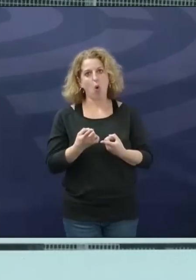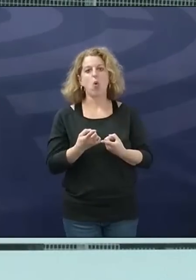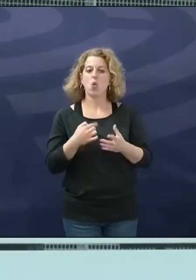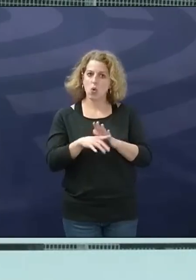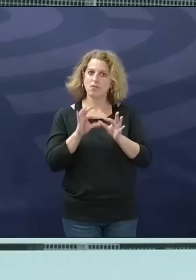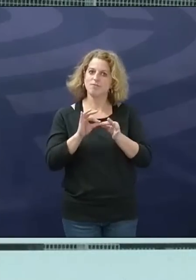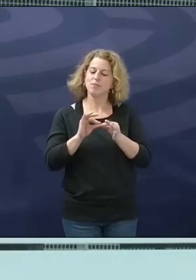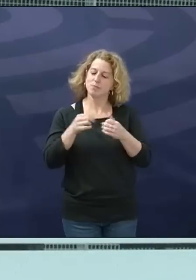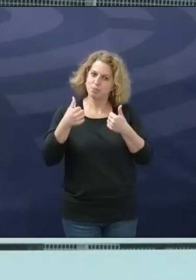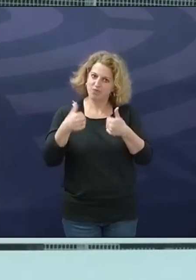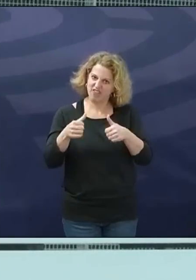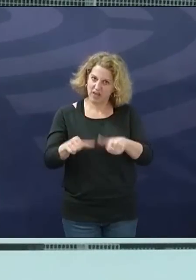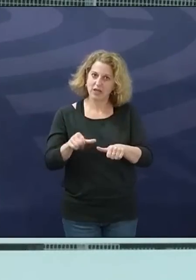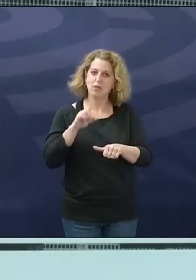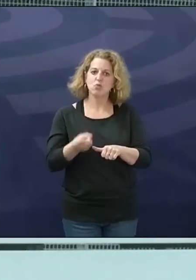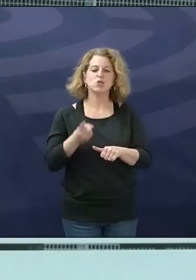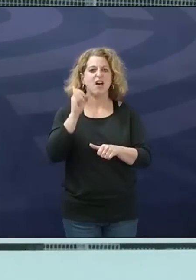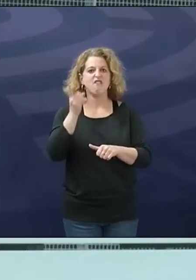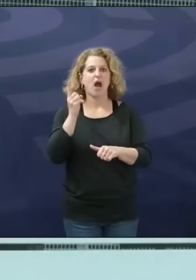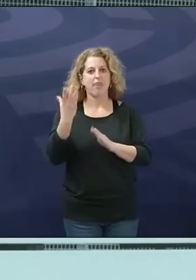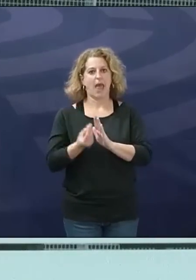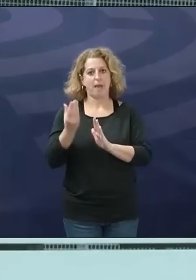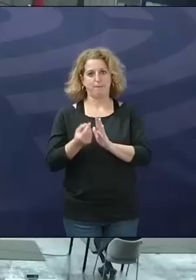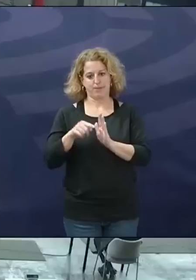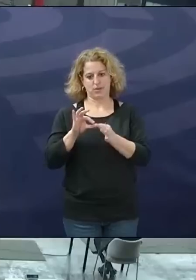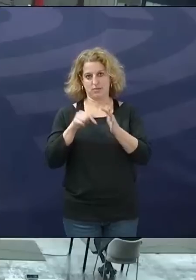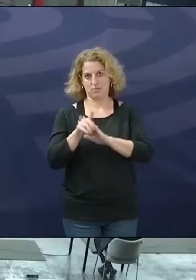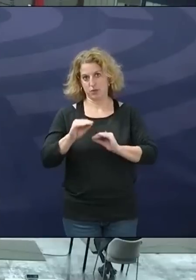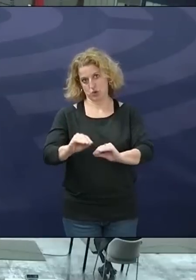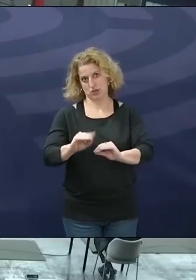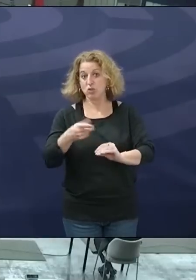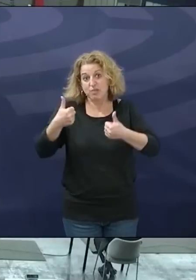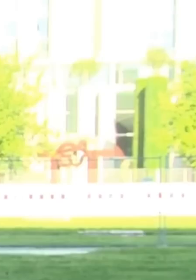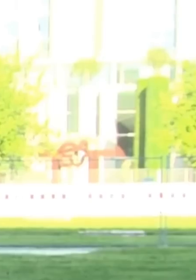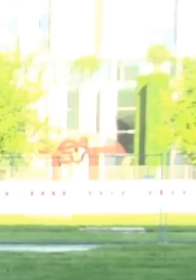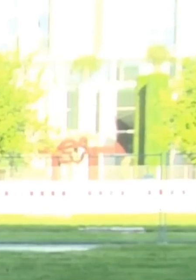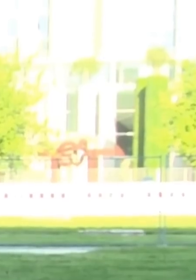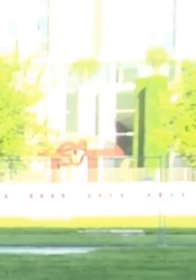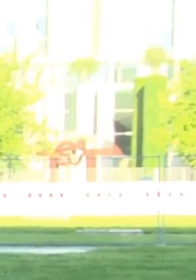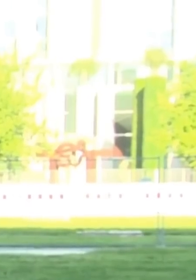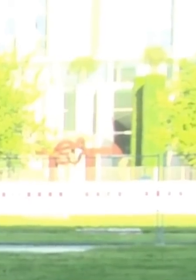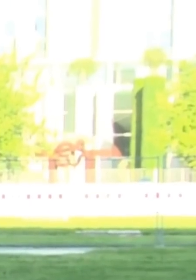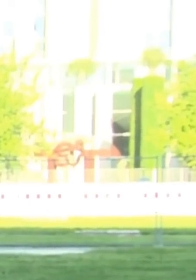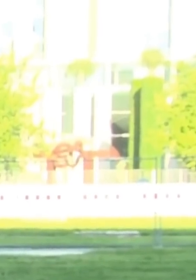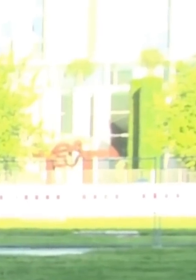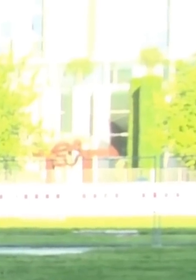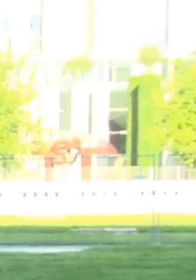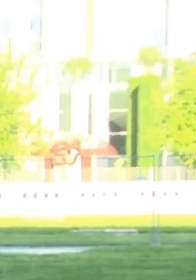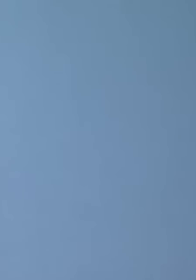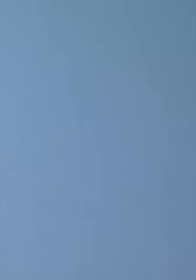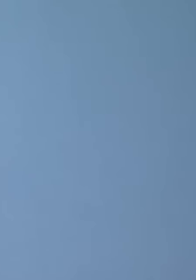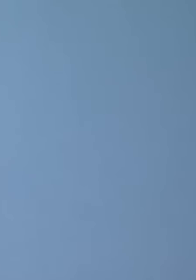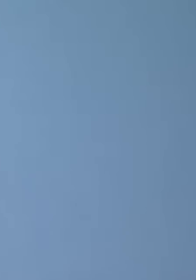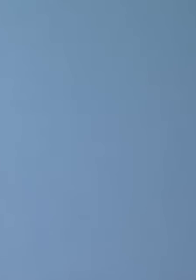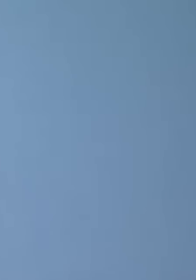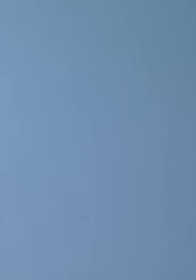dazu verpflichten, sich die Corona-Warn-App runterzuladen. Meine Damen und Herren, es muss zur Pflicht werden, diese App zu nutzen. Auf etwas anderes anwenden zu können.